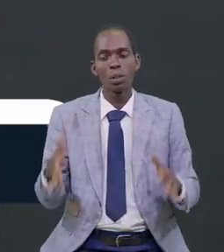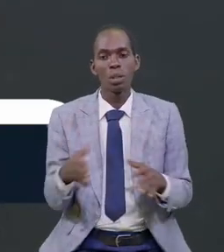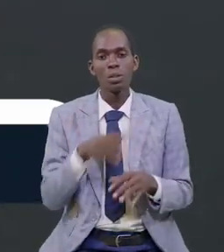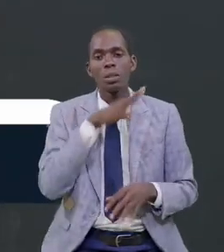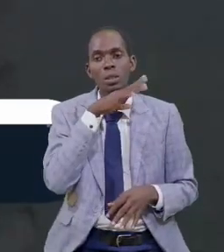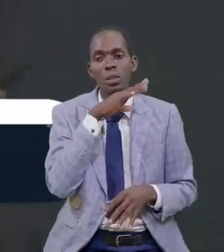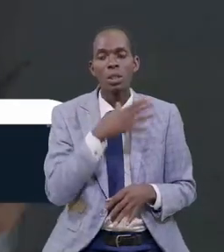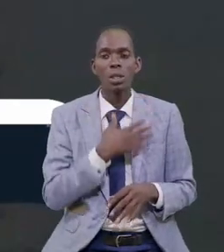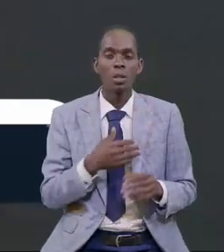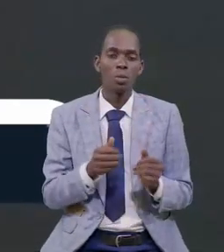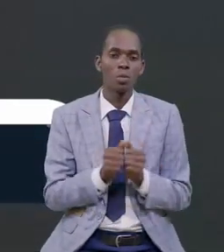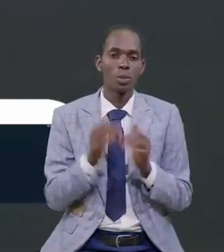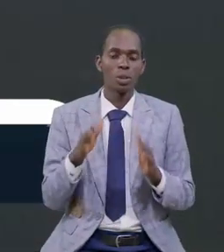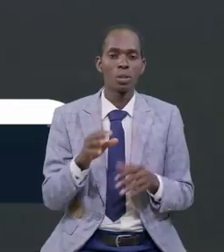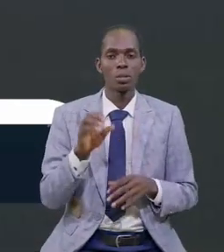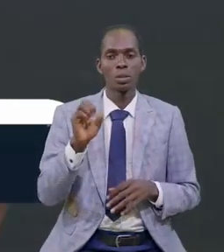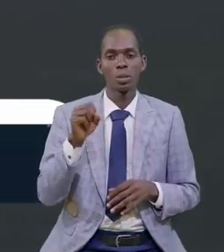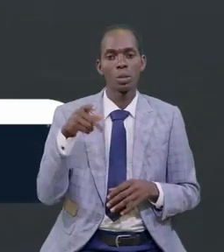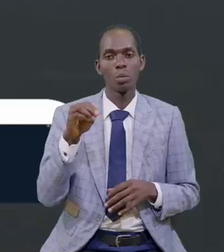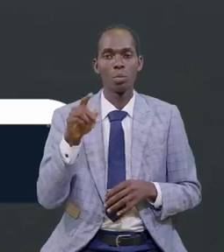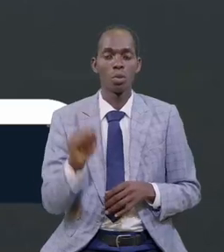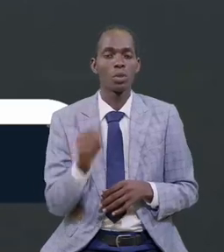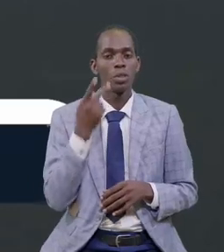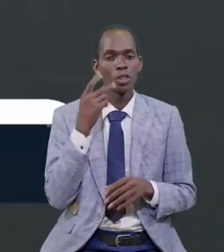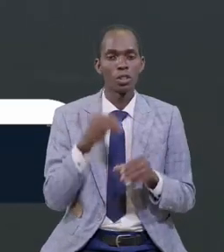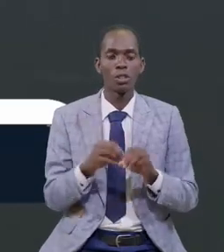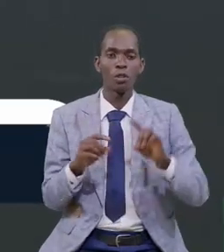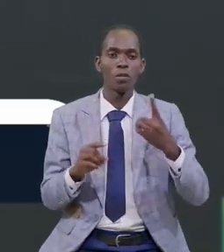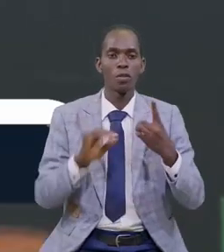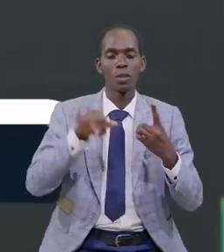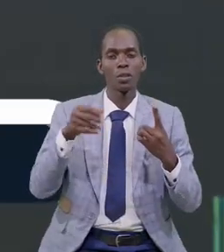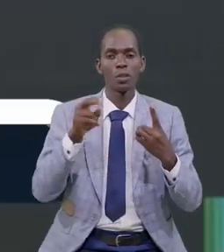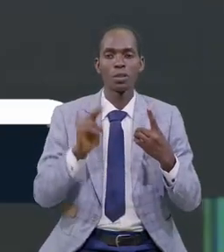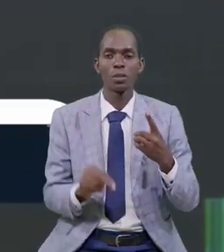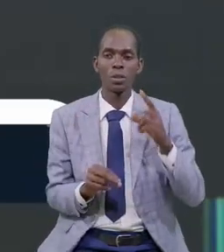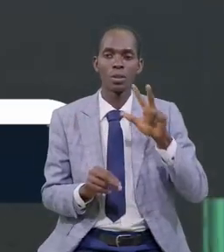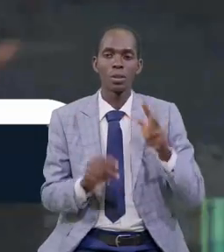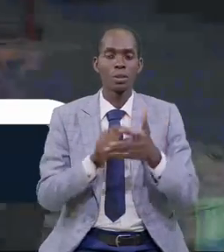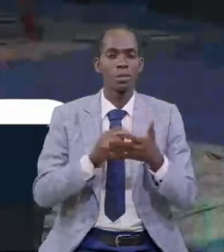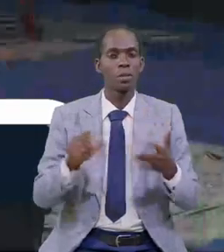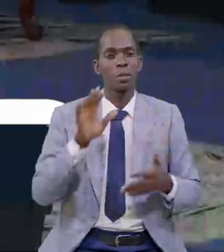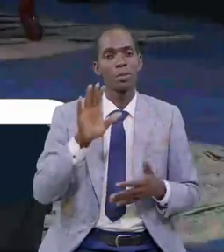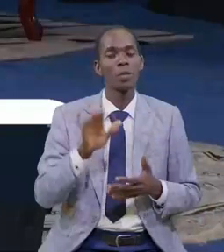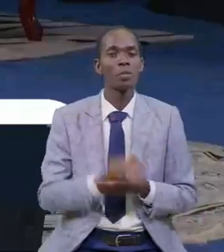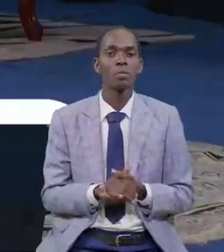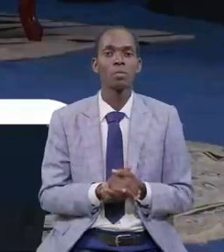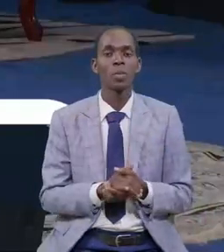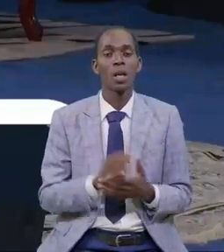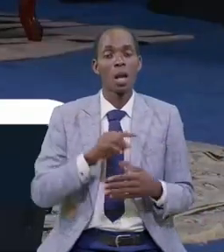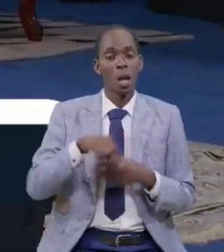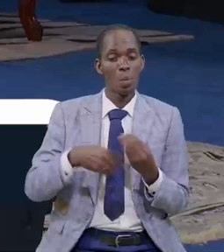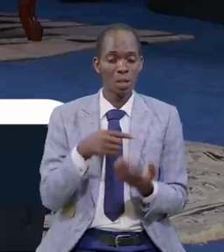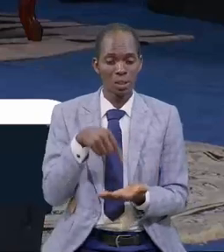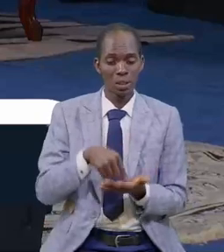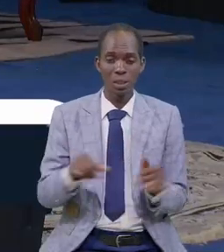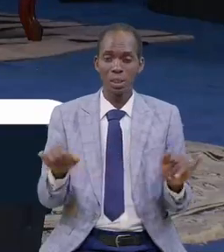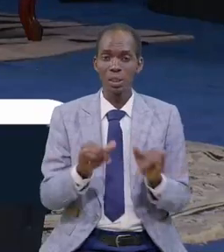et sans tâche 1er jean 35 et du au